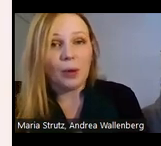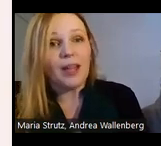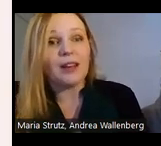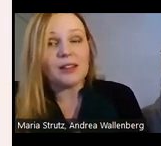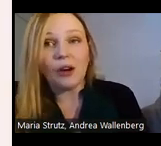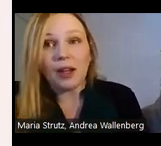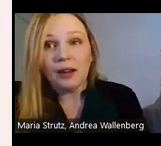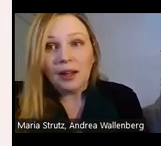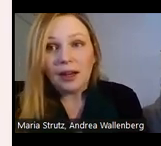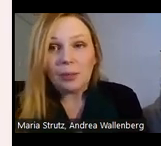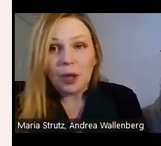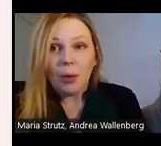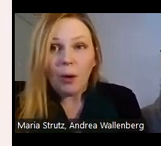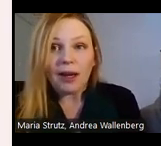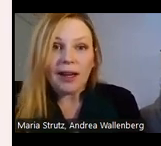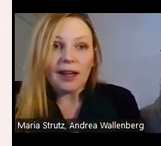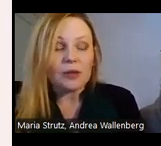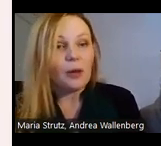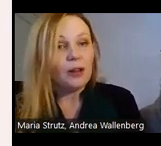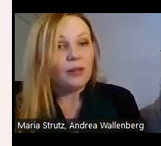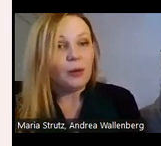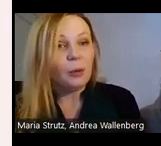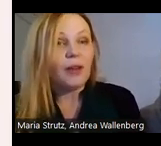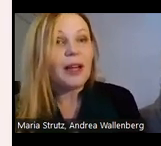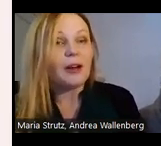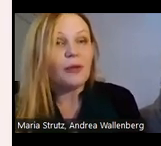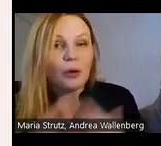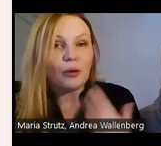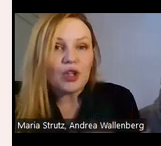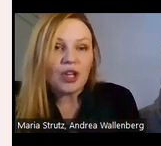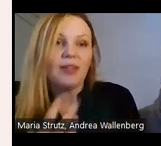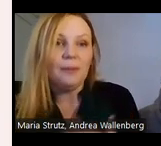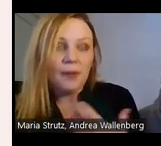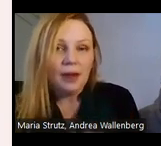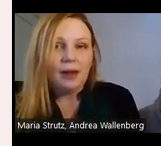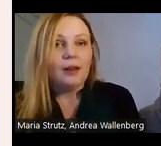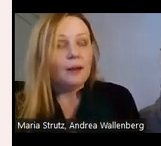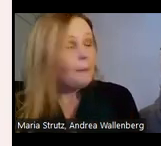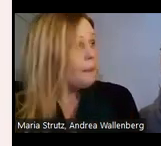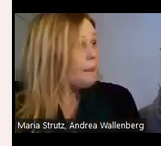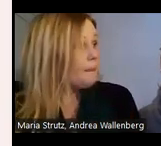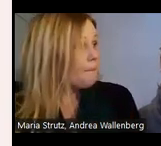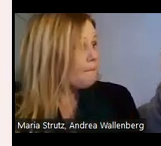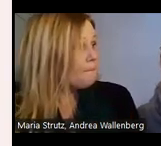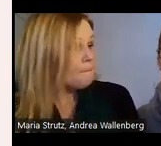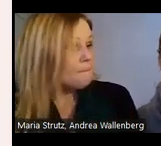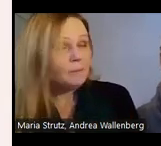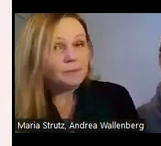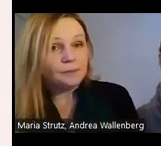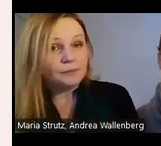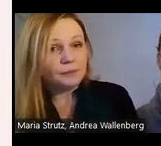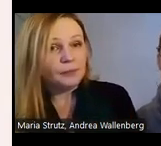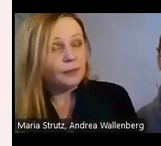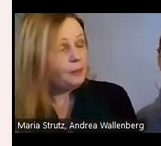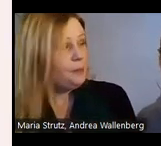att plocka in saker. Att bygga på leken hos barnet för att utveckla den och få den att fortsätta. Det kan ju till exempel vara så att barnet leker med en